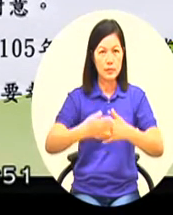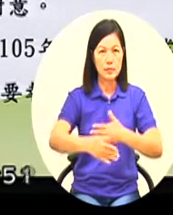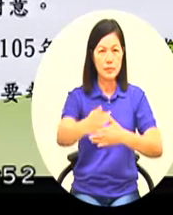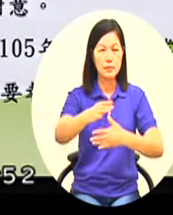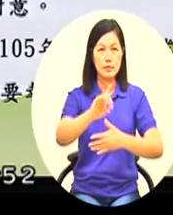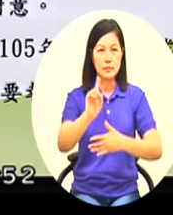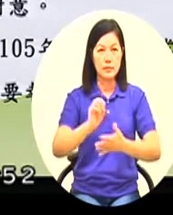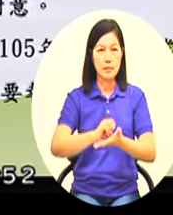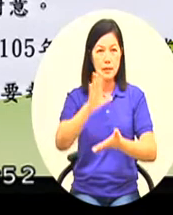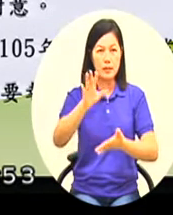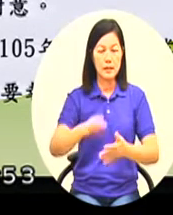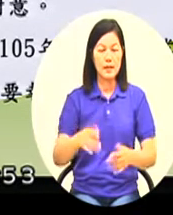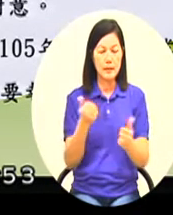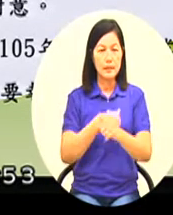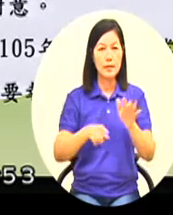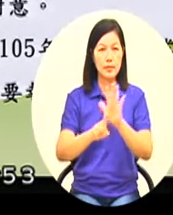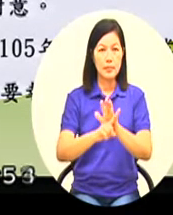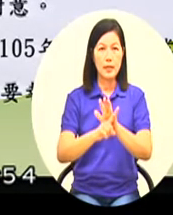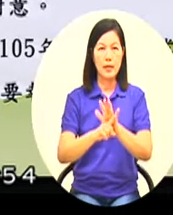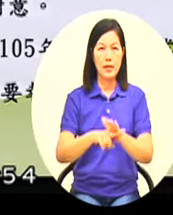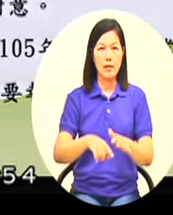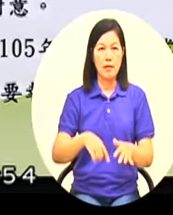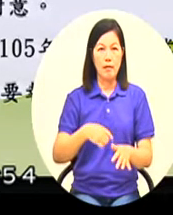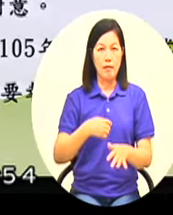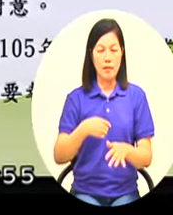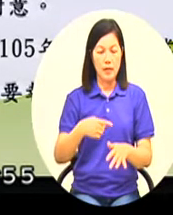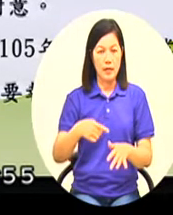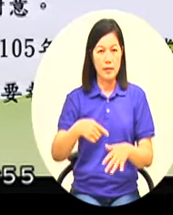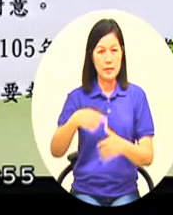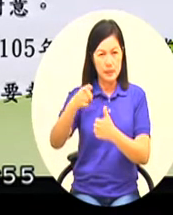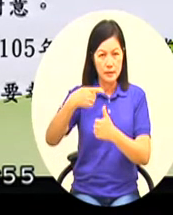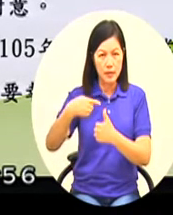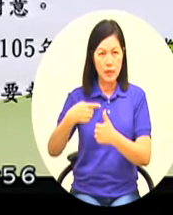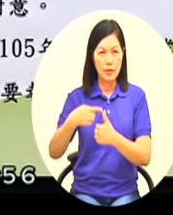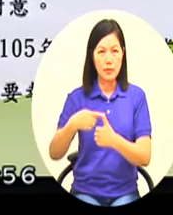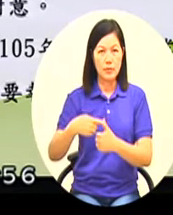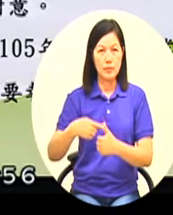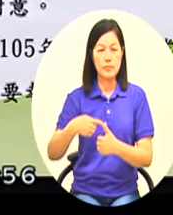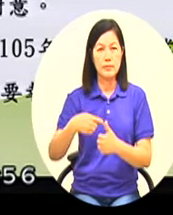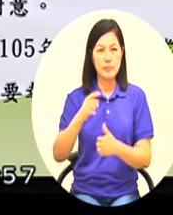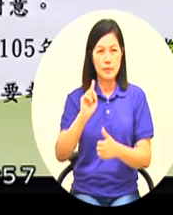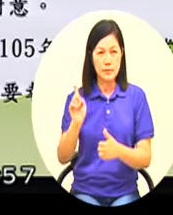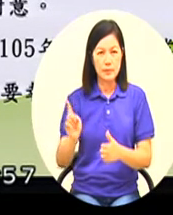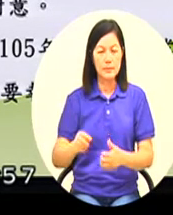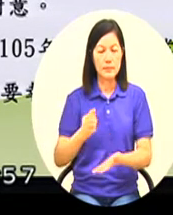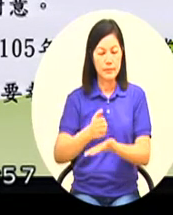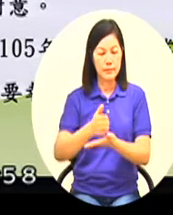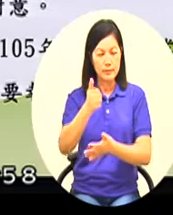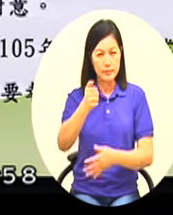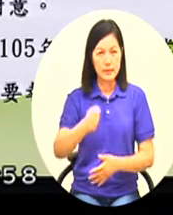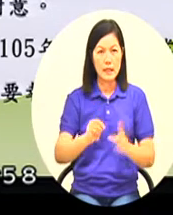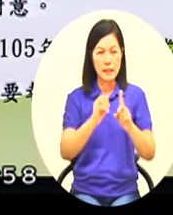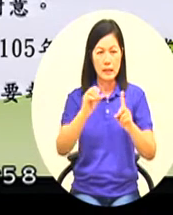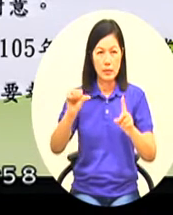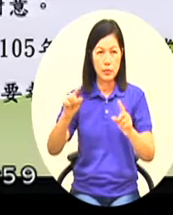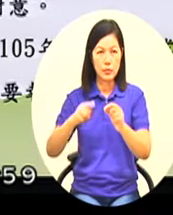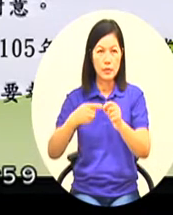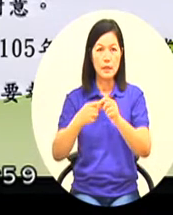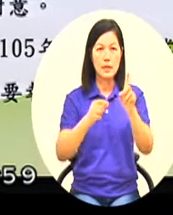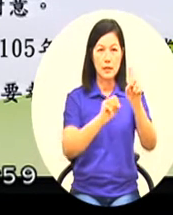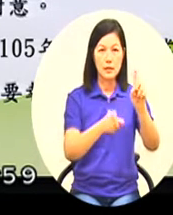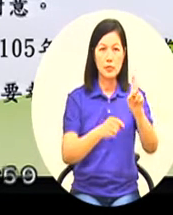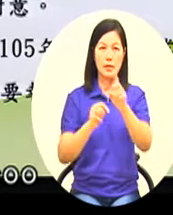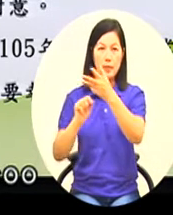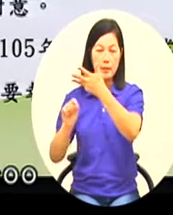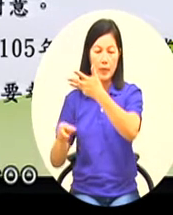本局全体同仁对贵会的支持跟指导表达感谢。以下就本局105年一月到八月的